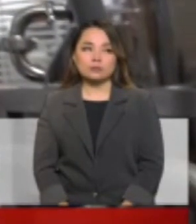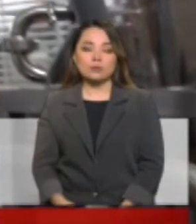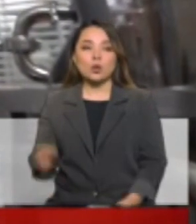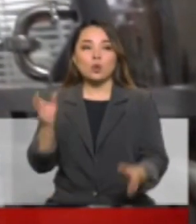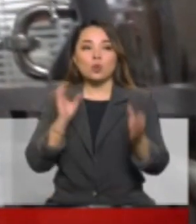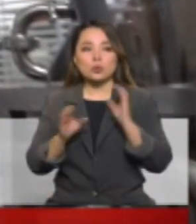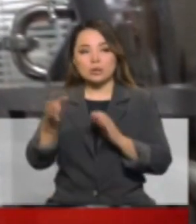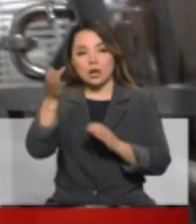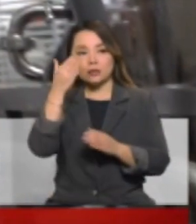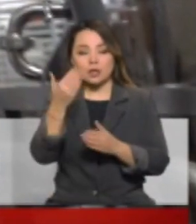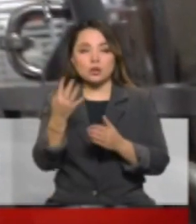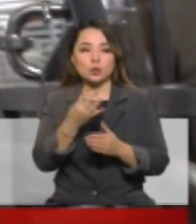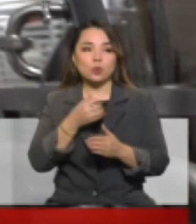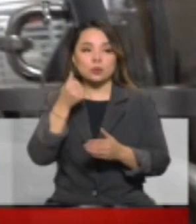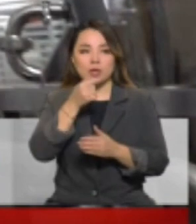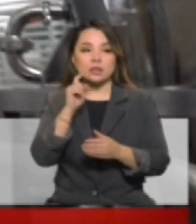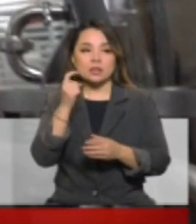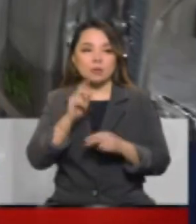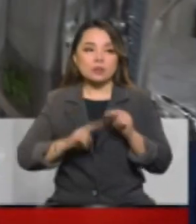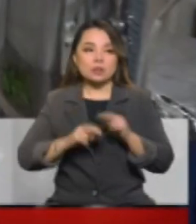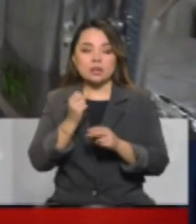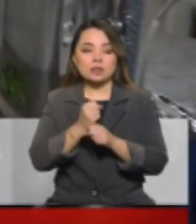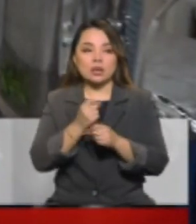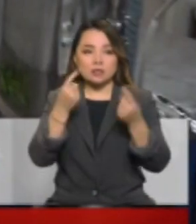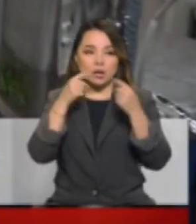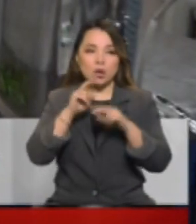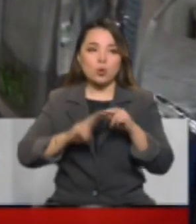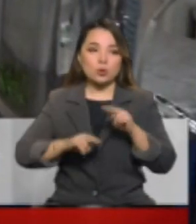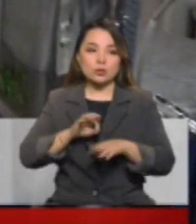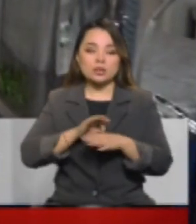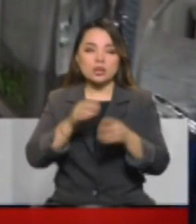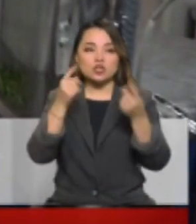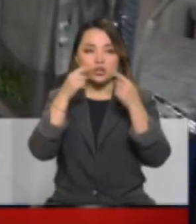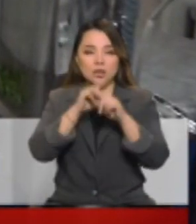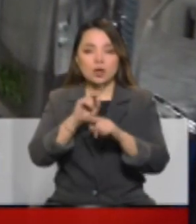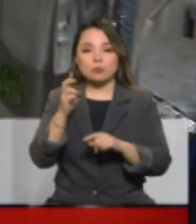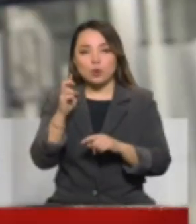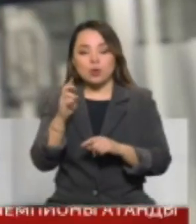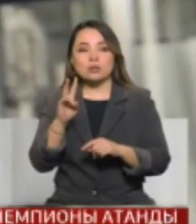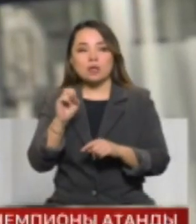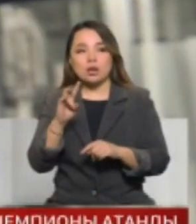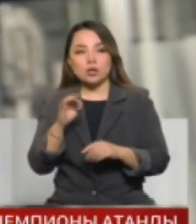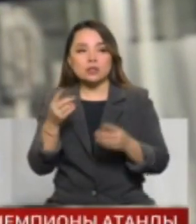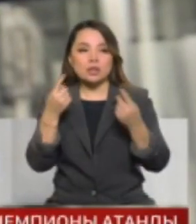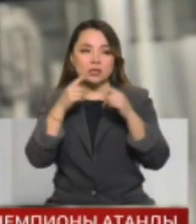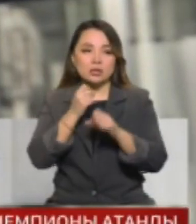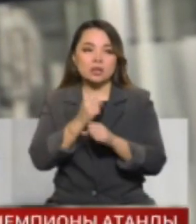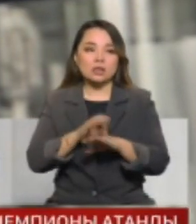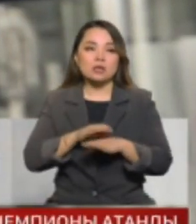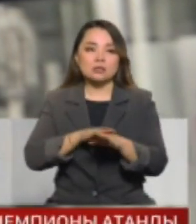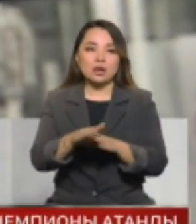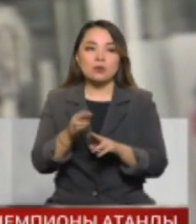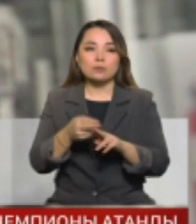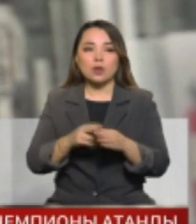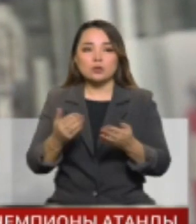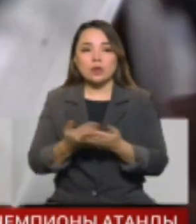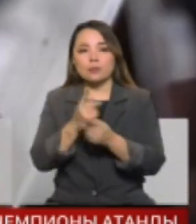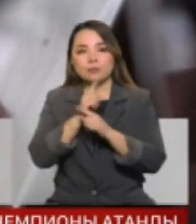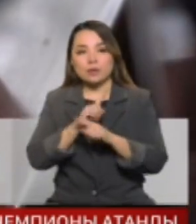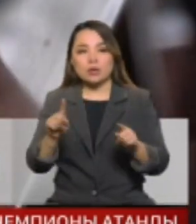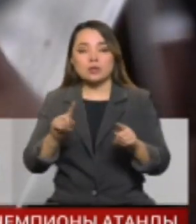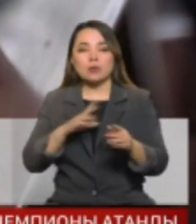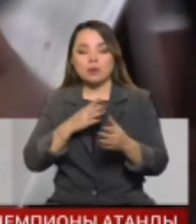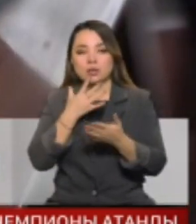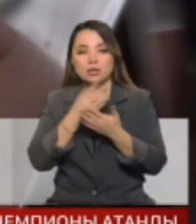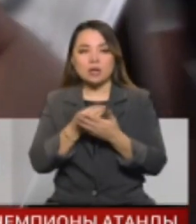Университет ғалымдары соңғы 4 жылда химиялық технология, құрылыс, инжиниринг, био және нанотехнология саласына соны инновациялық жобалар